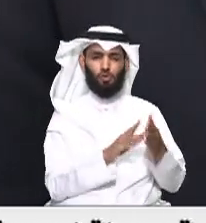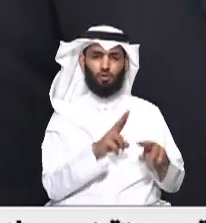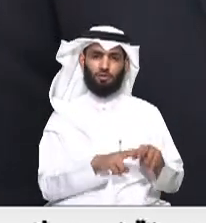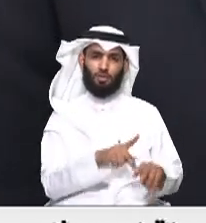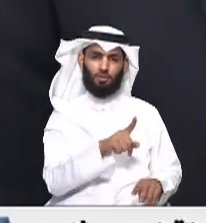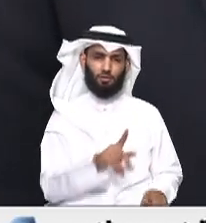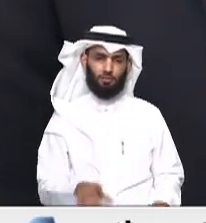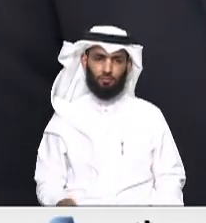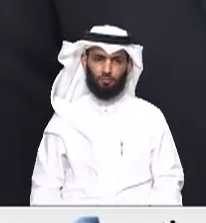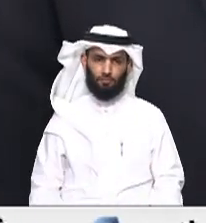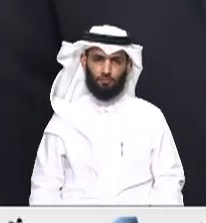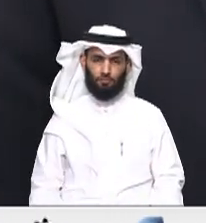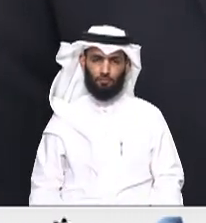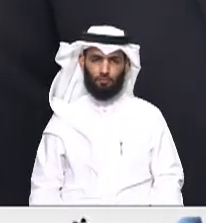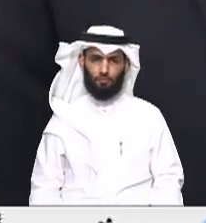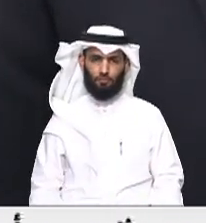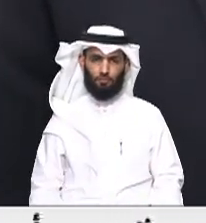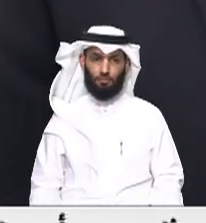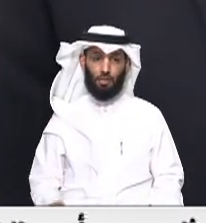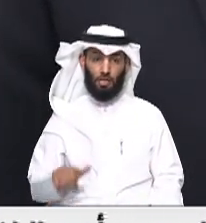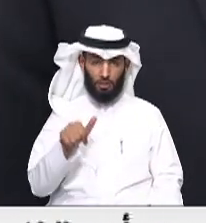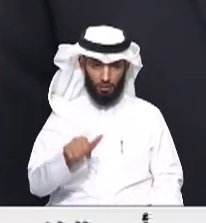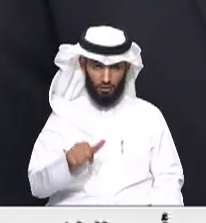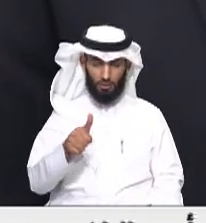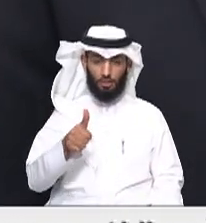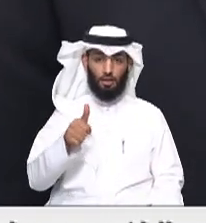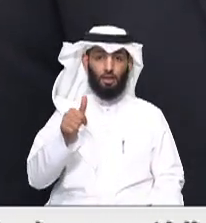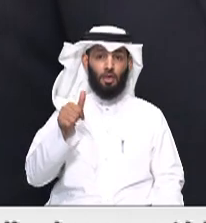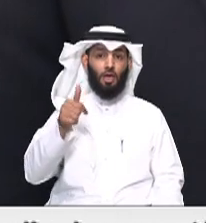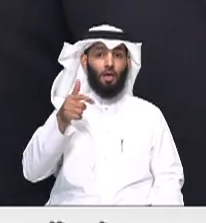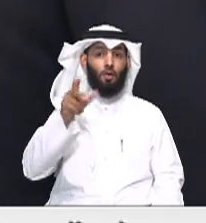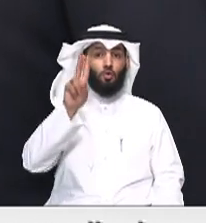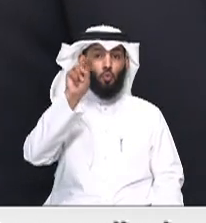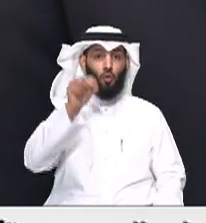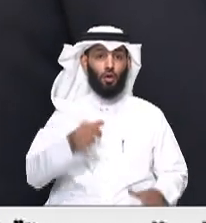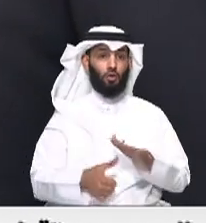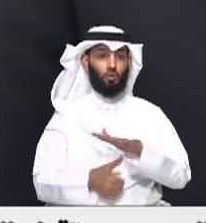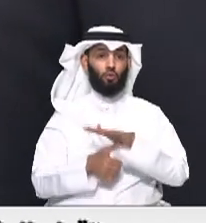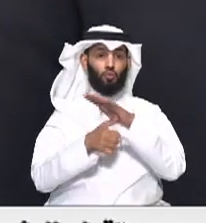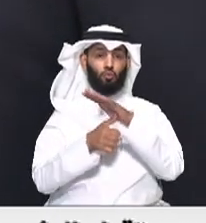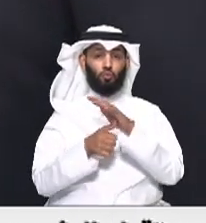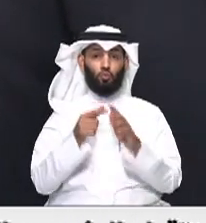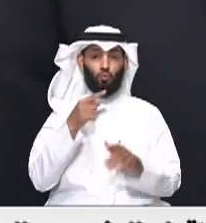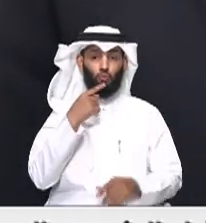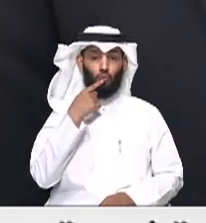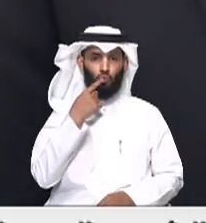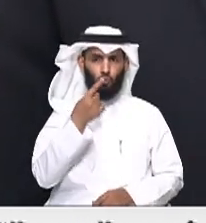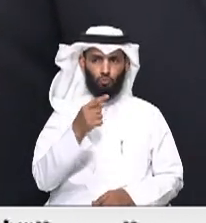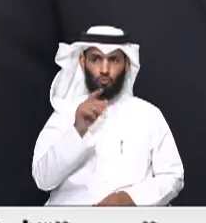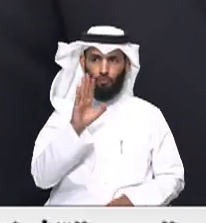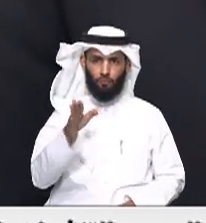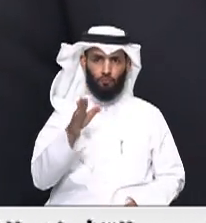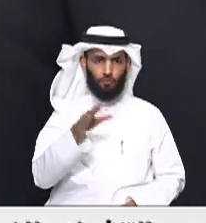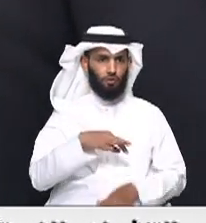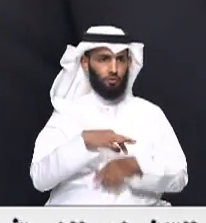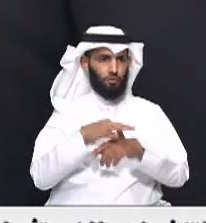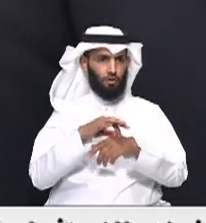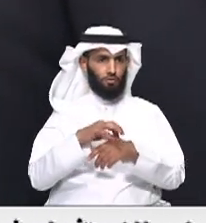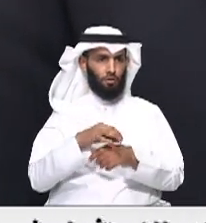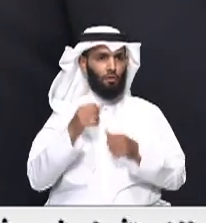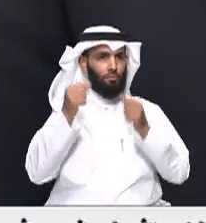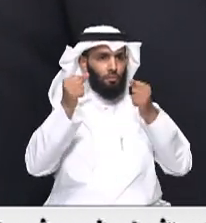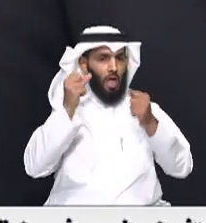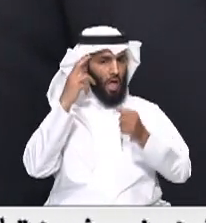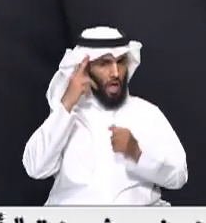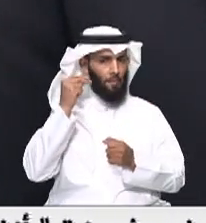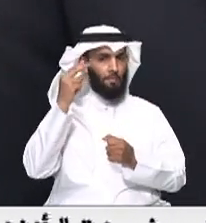به غوتيريش، يعني وفي ظل الصراعات التي يشهدها العالم حاليا، يعني لا شك أن ارتفعت العديد من الأصوات المطالبة